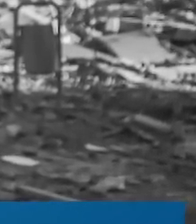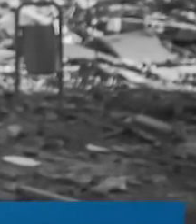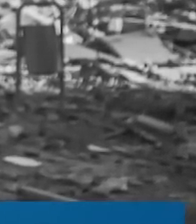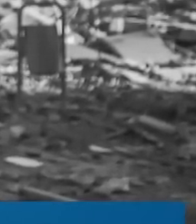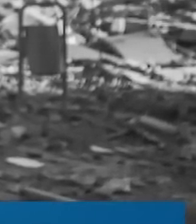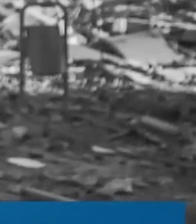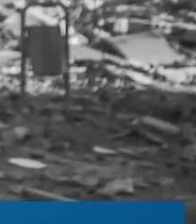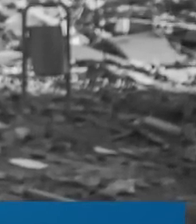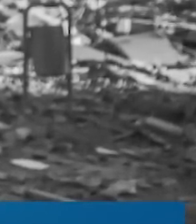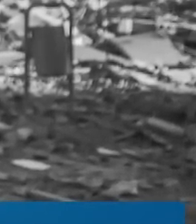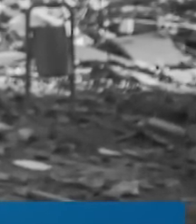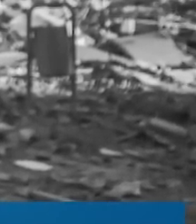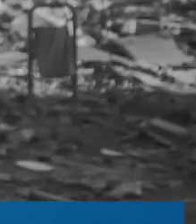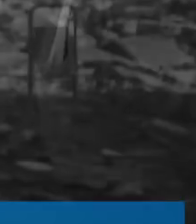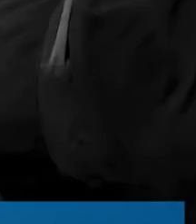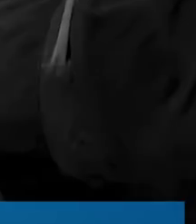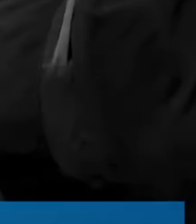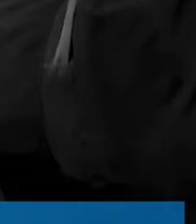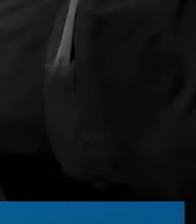ayrılıklar kaldırın